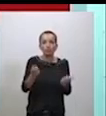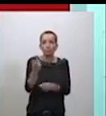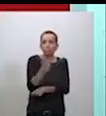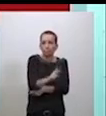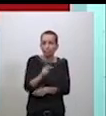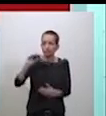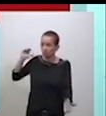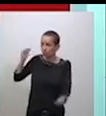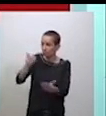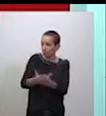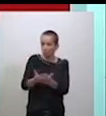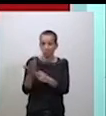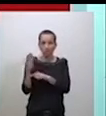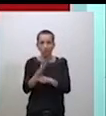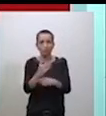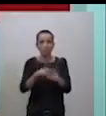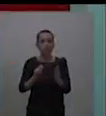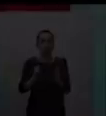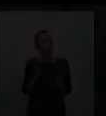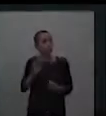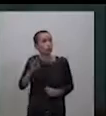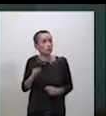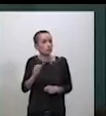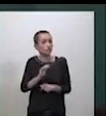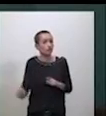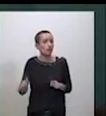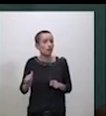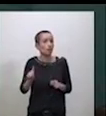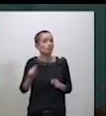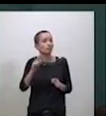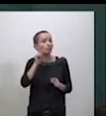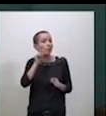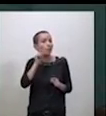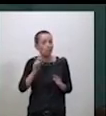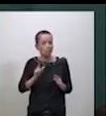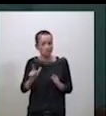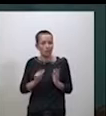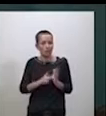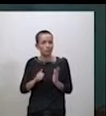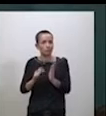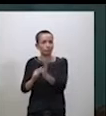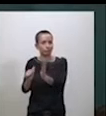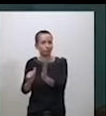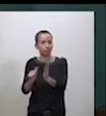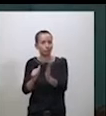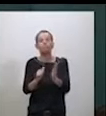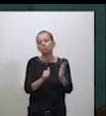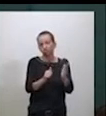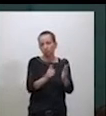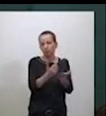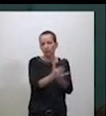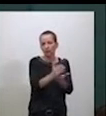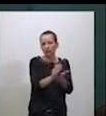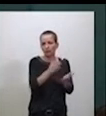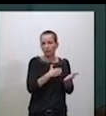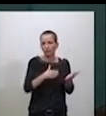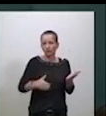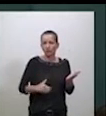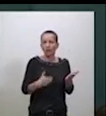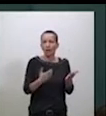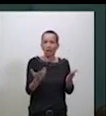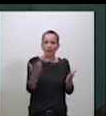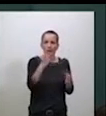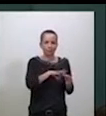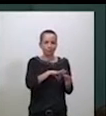été présenté en conseil municipal depuis 2015. Par convention, le crédit municipal reverse 40% de son